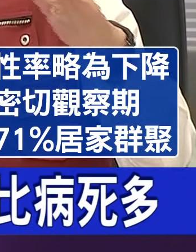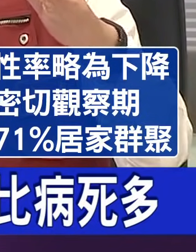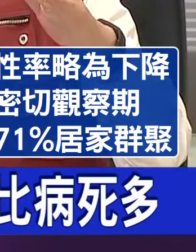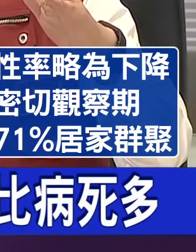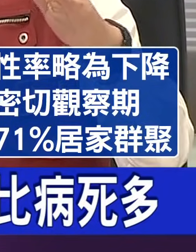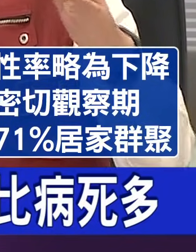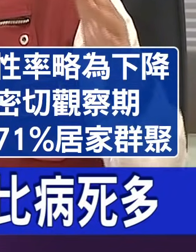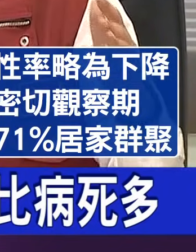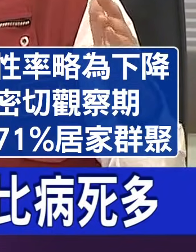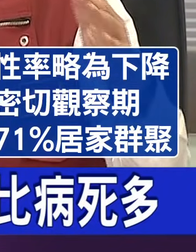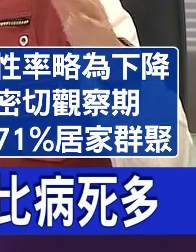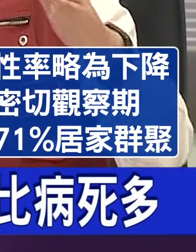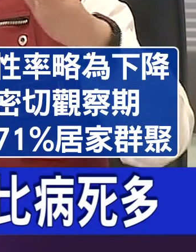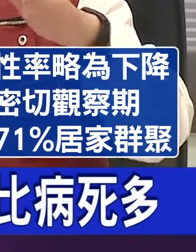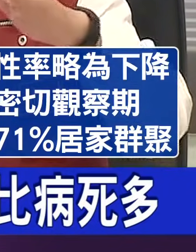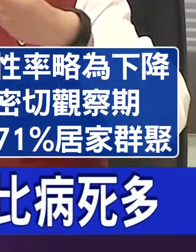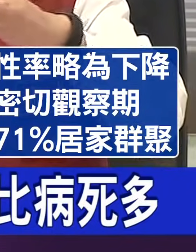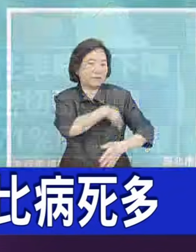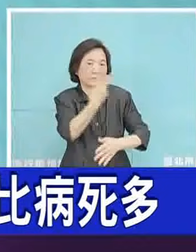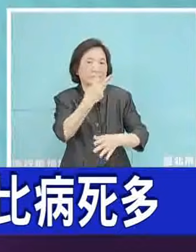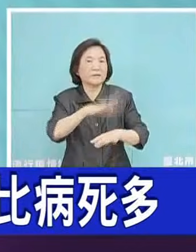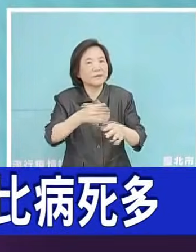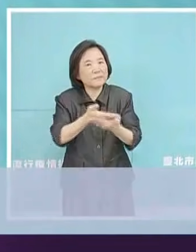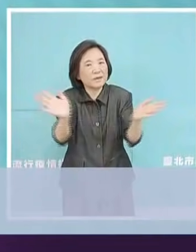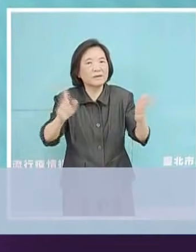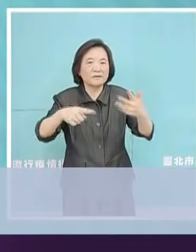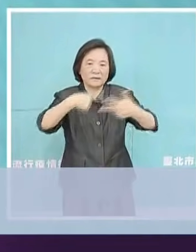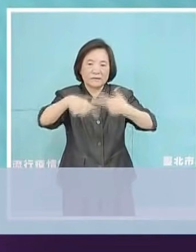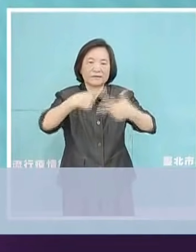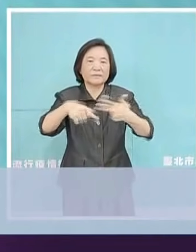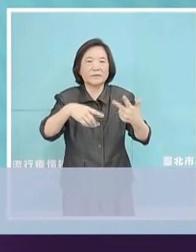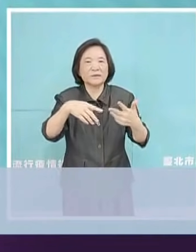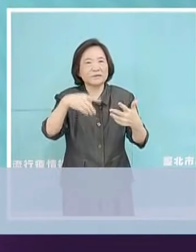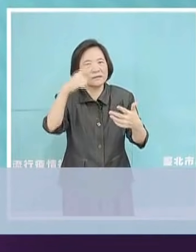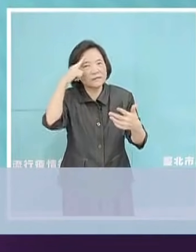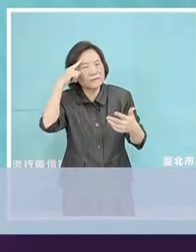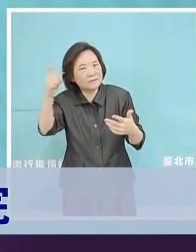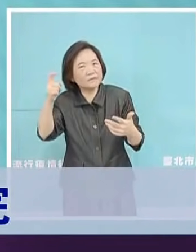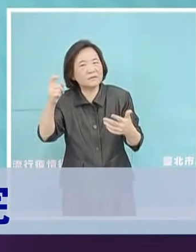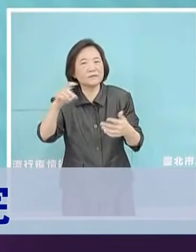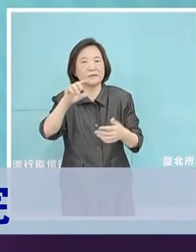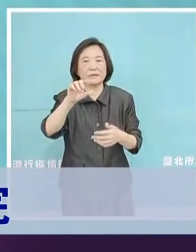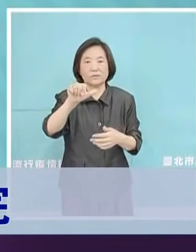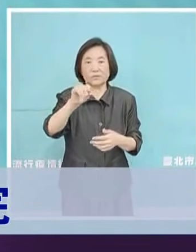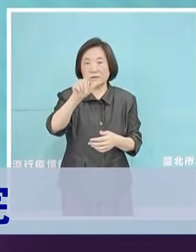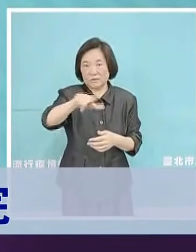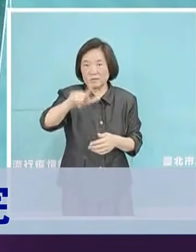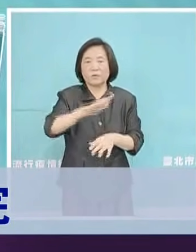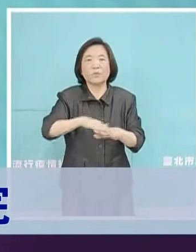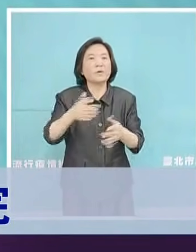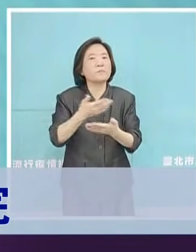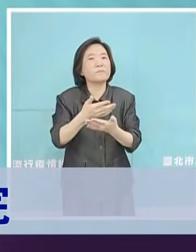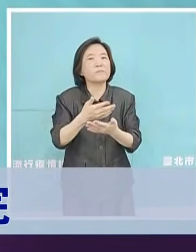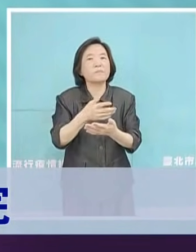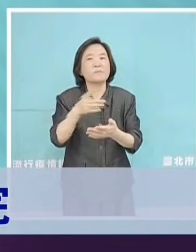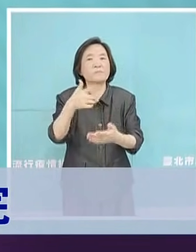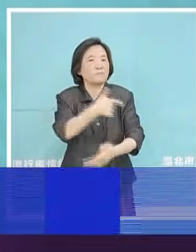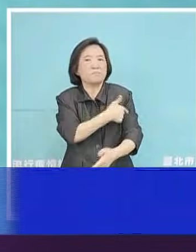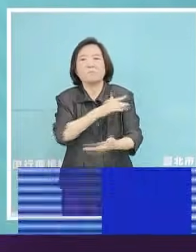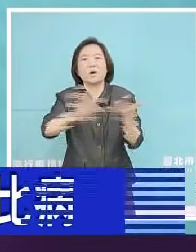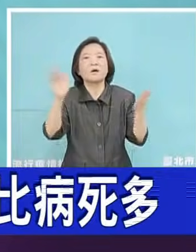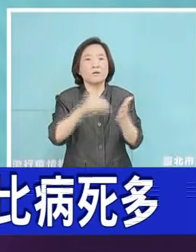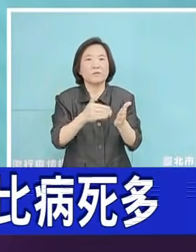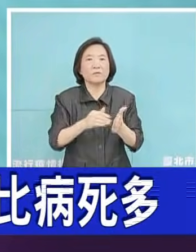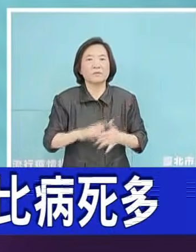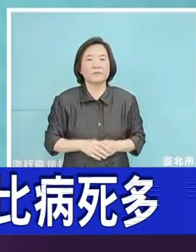再批中央前后矛盾。 在一个礼拜时间，把这5.6万剂把它打完。 收到中央好消息，一号